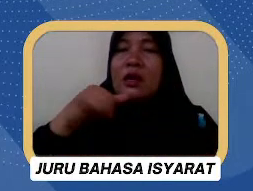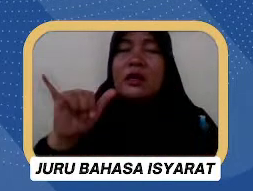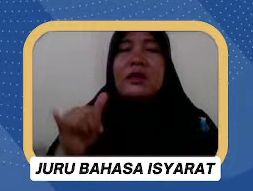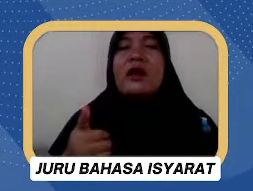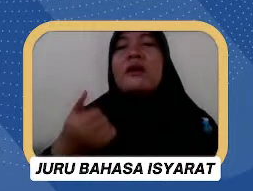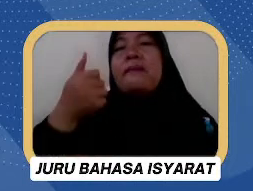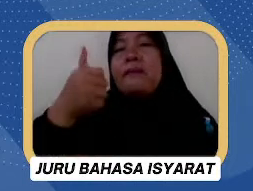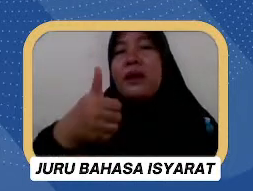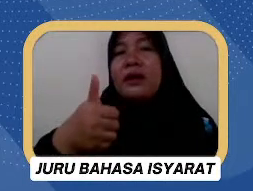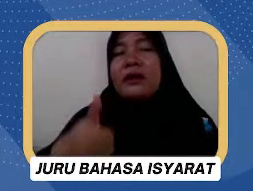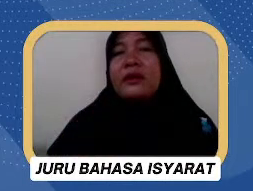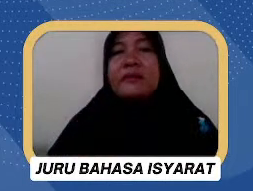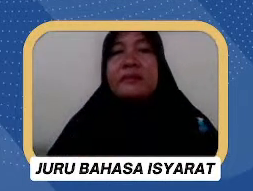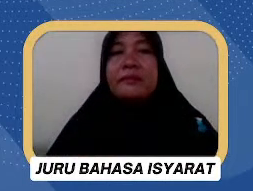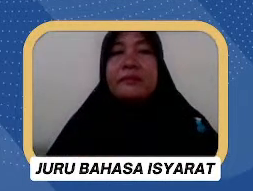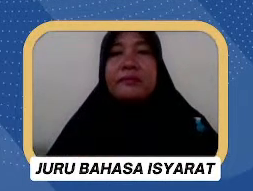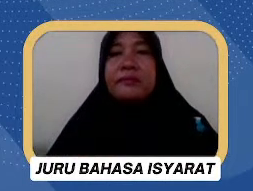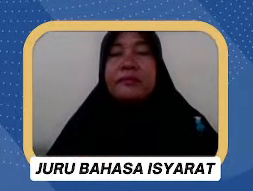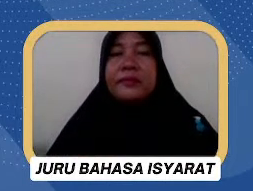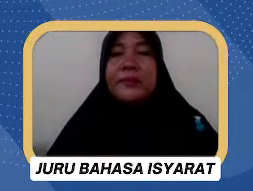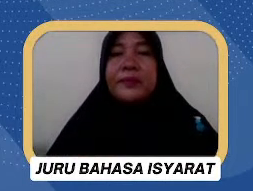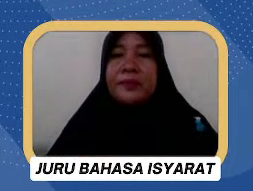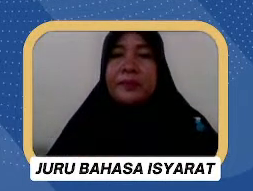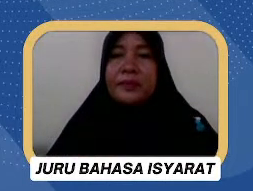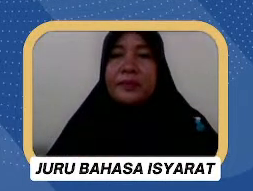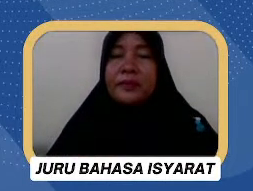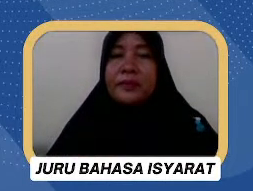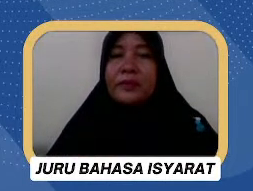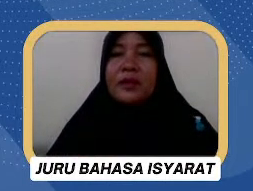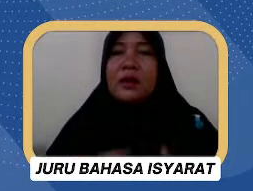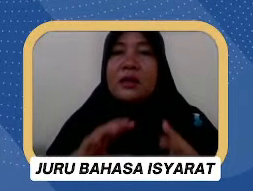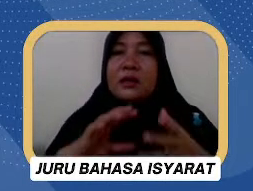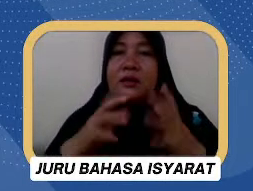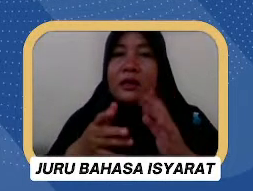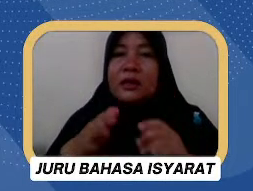akan terjadi keteraturan sosial dalam masyarakat.